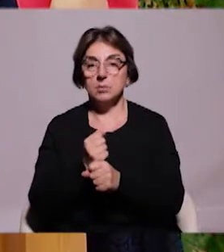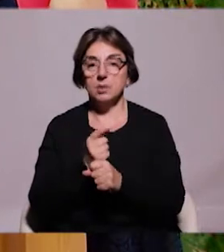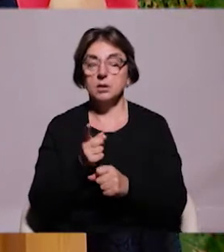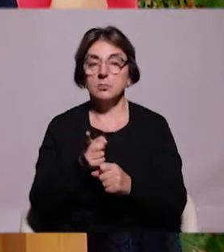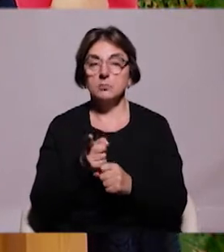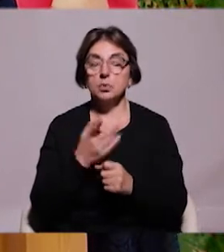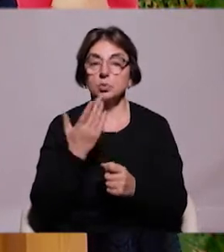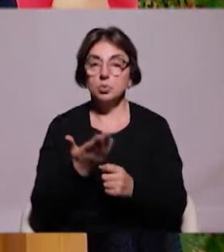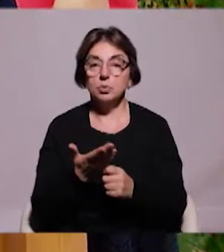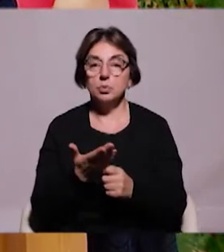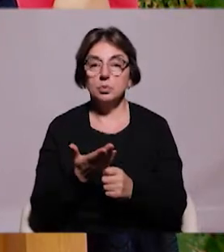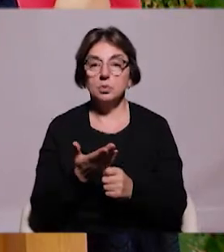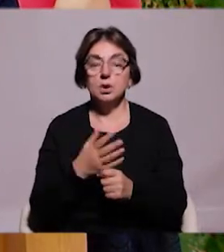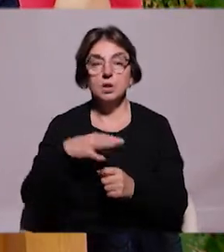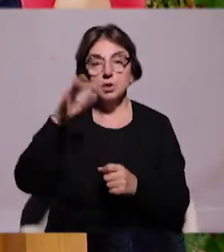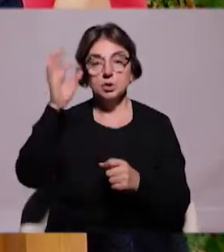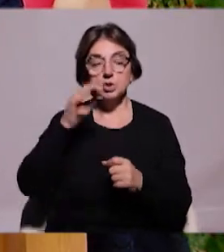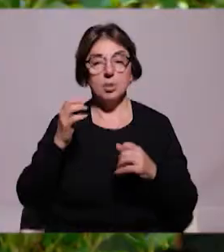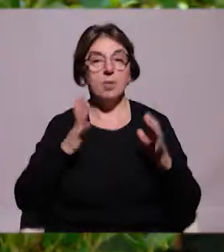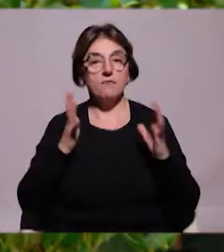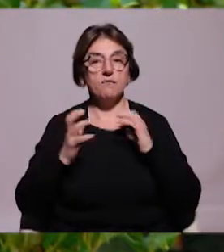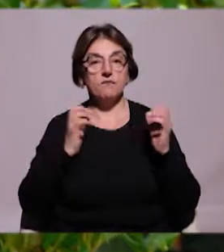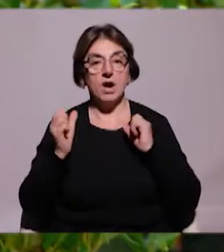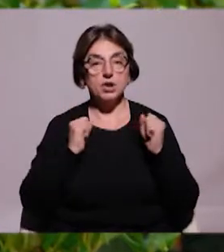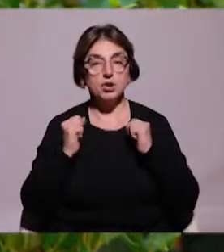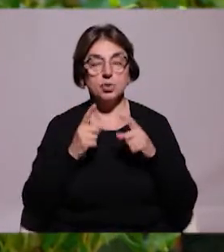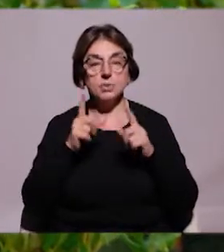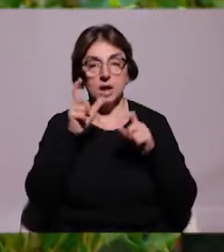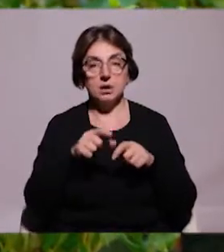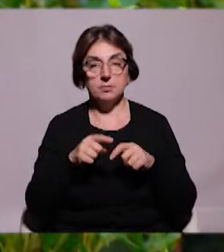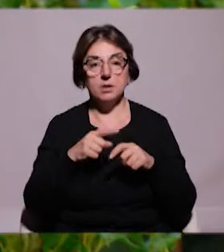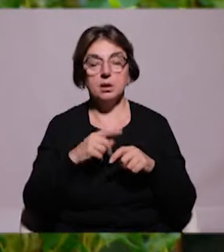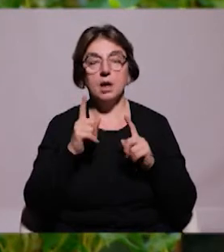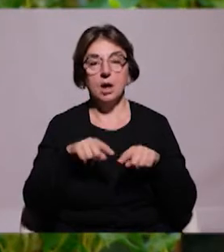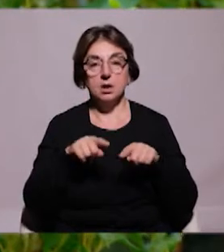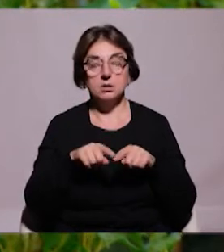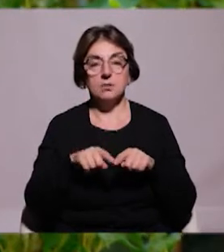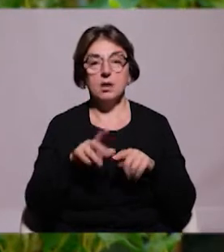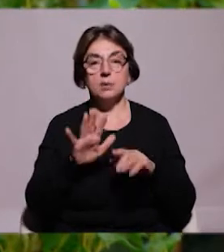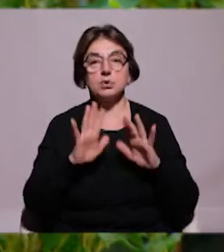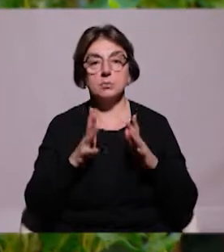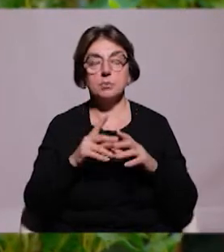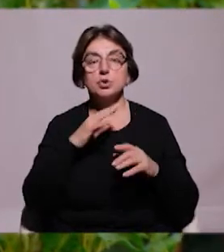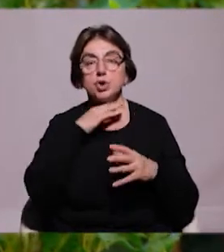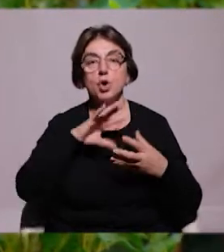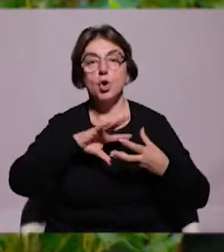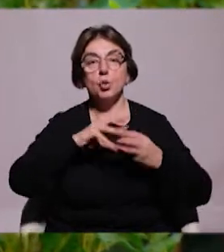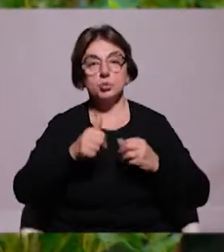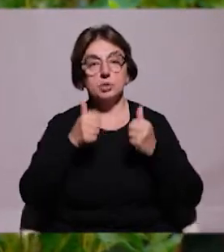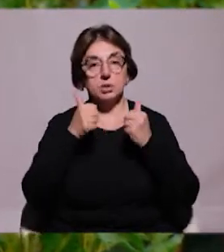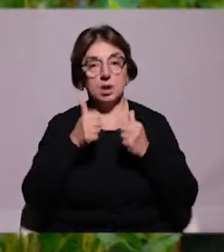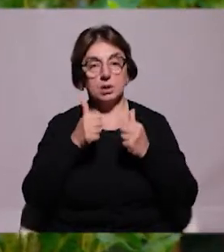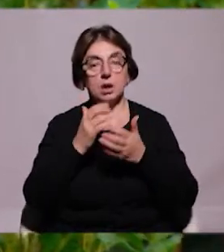დამეთანხმებით, თუ ხშირად ვარჯიშობს ადამიანი მოზარდი, ამ შემთხვევაში მისი კუნთი